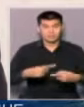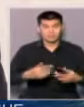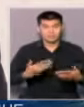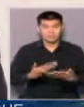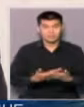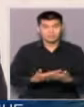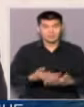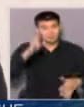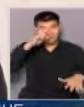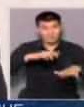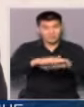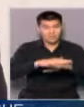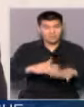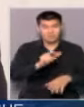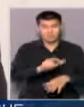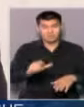өнерлі азаматтарымыз қаншама.